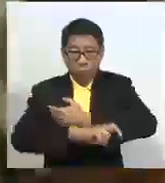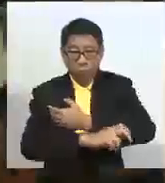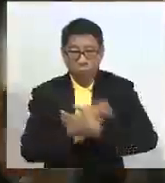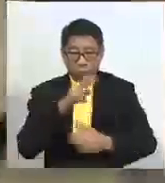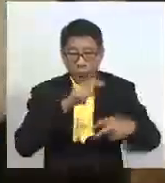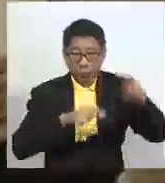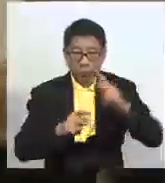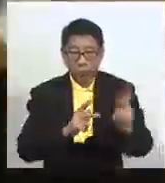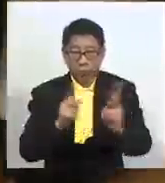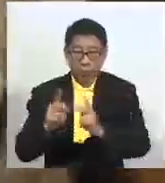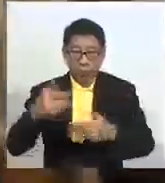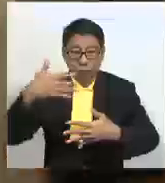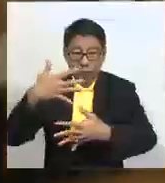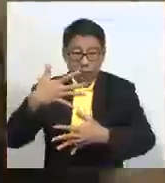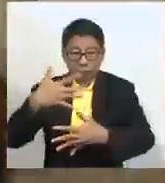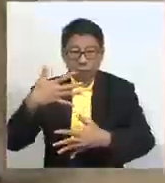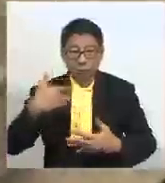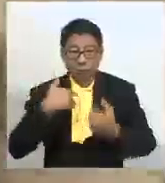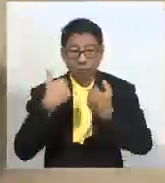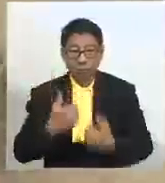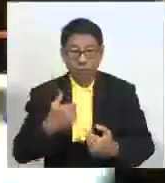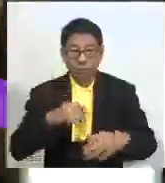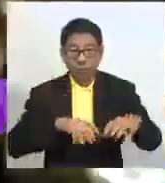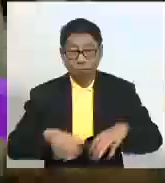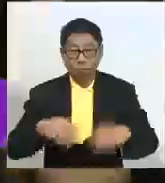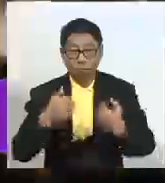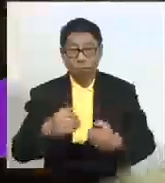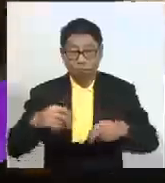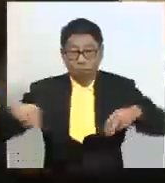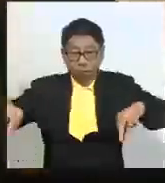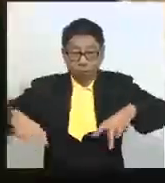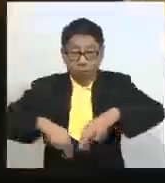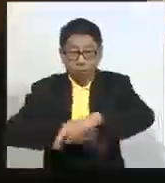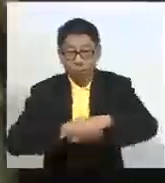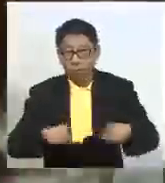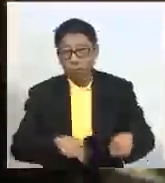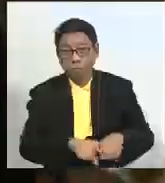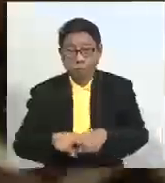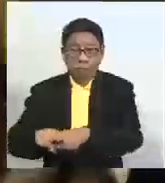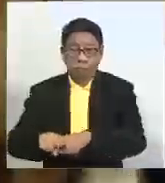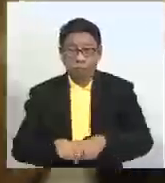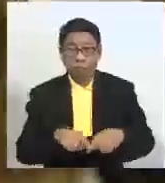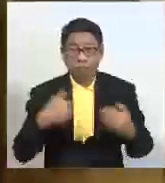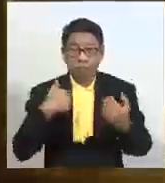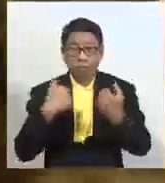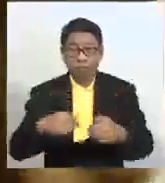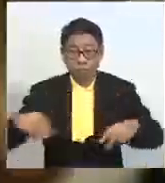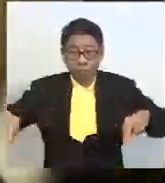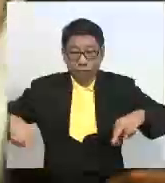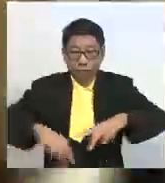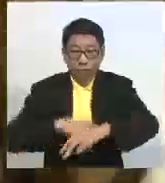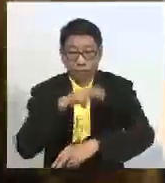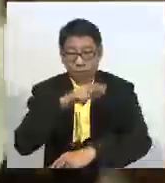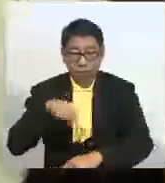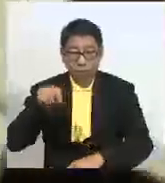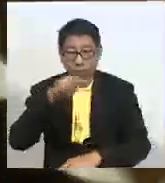ถนนคนเดินเยาวราชเขตสัมพันธวงศ์ซึ่งจัดในรูปแบบสตรีทฟู้ดเช่นเดียวกันนะคะโดยในระหว่างเดินเที่ยวชมงาน